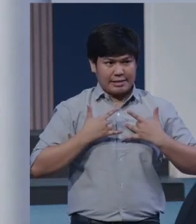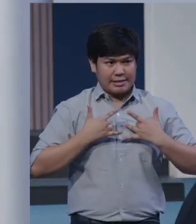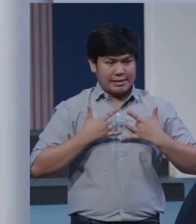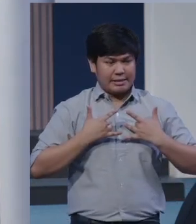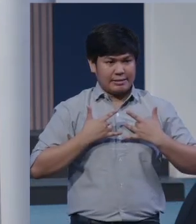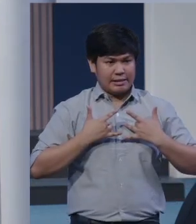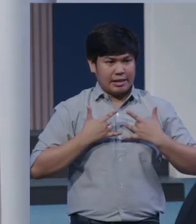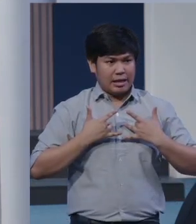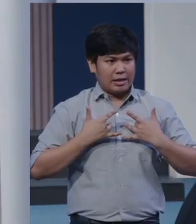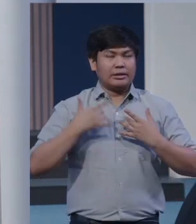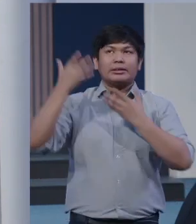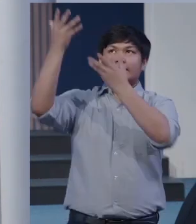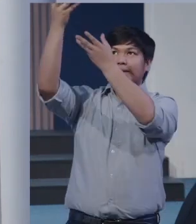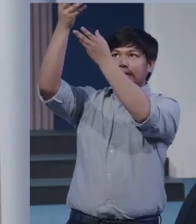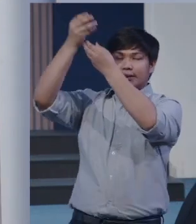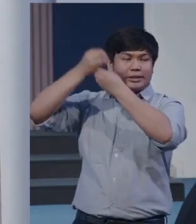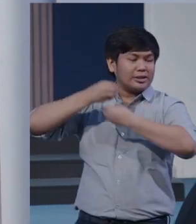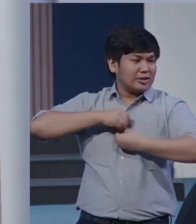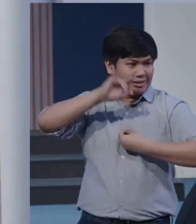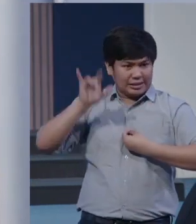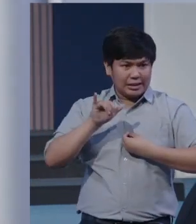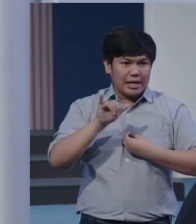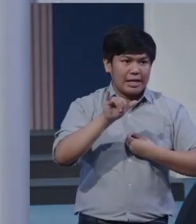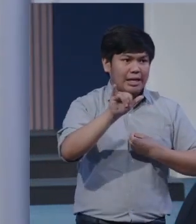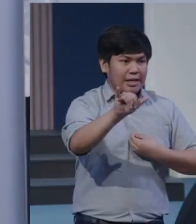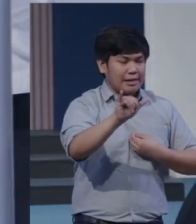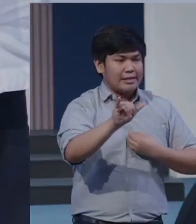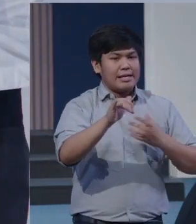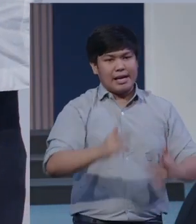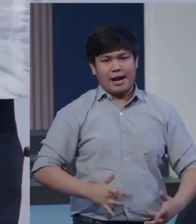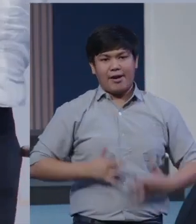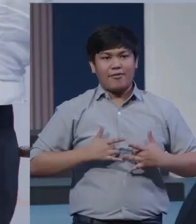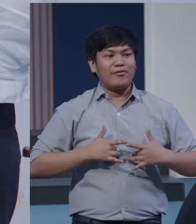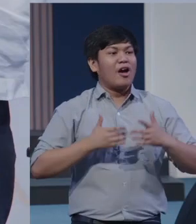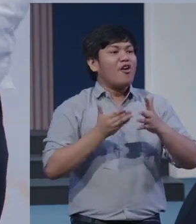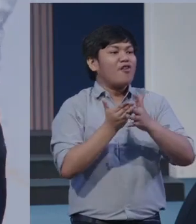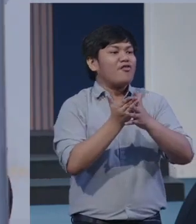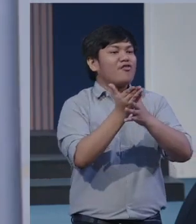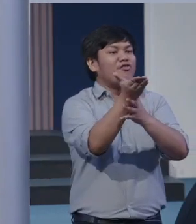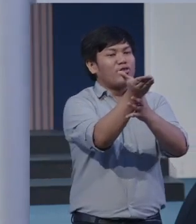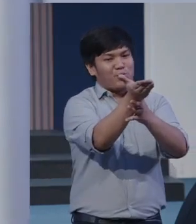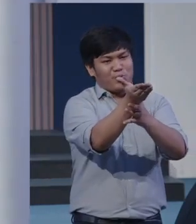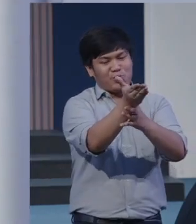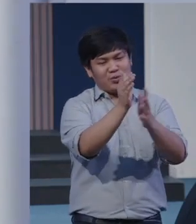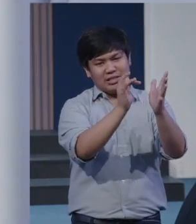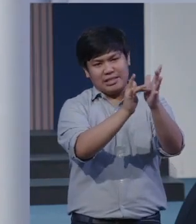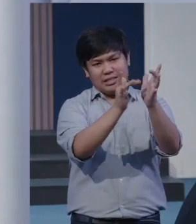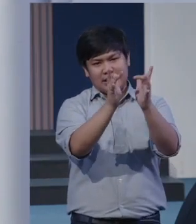hidden with Christ in God para